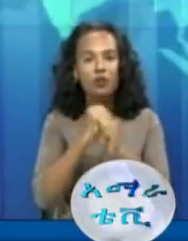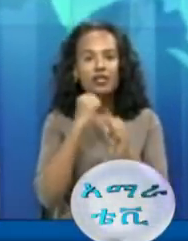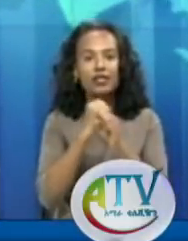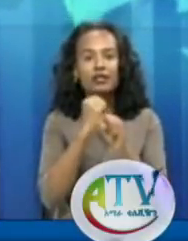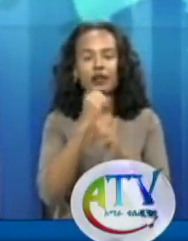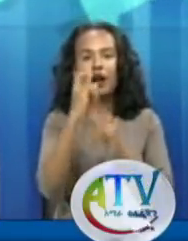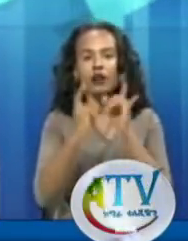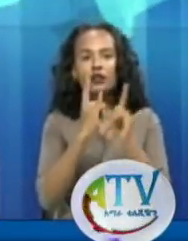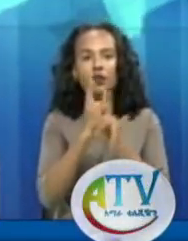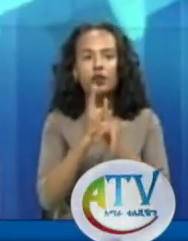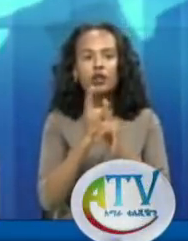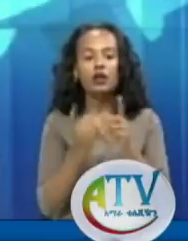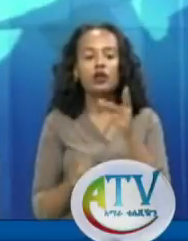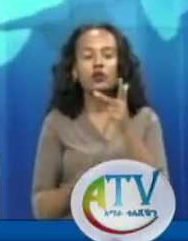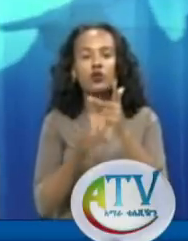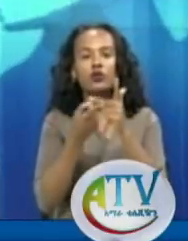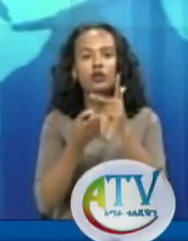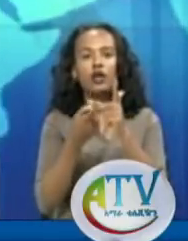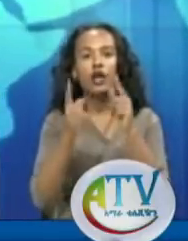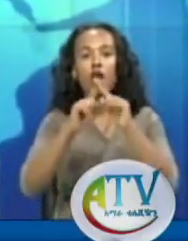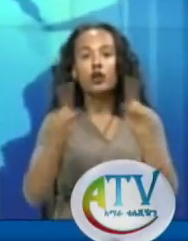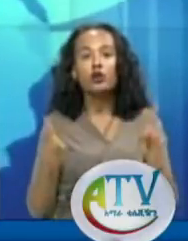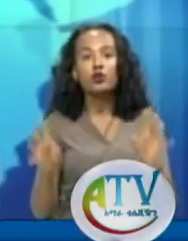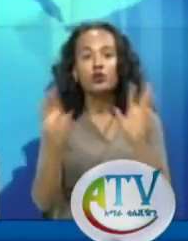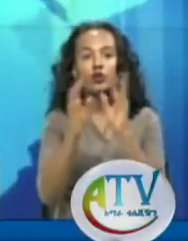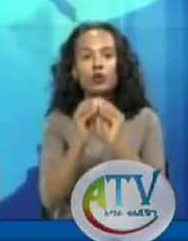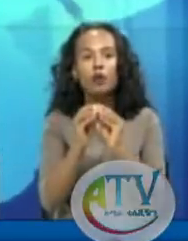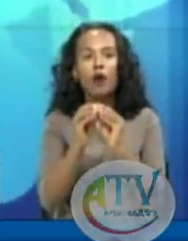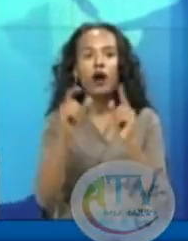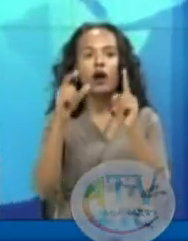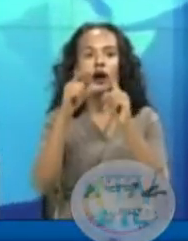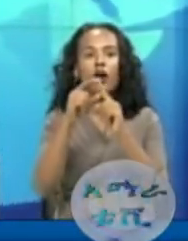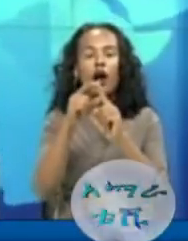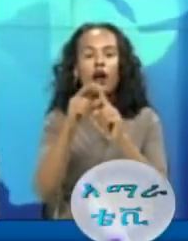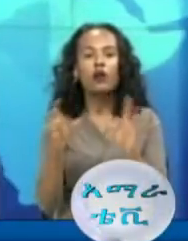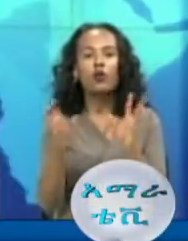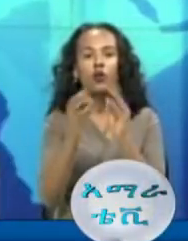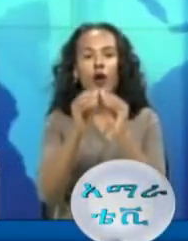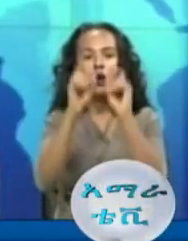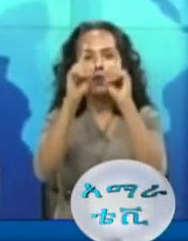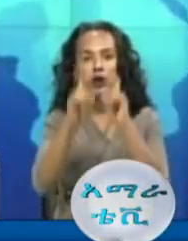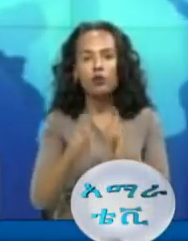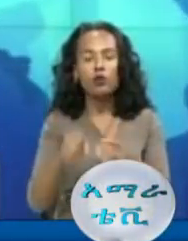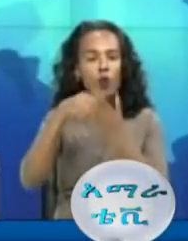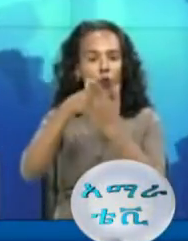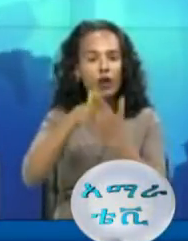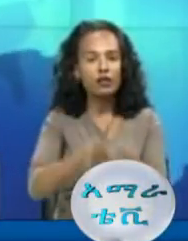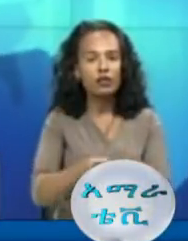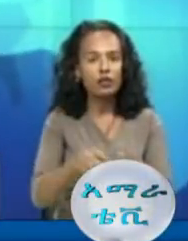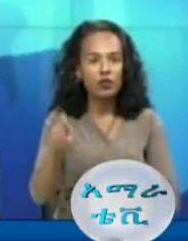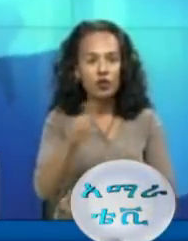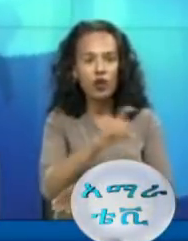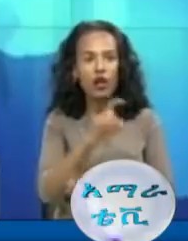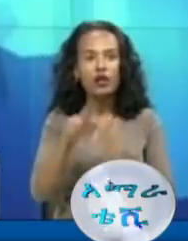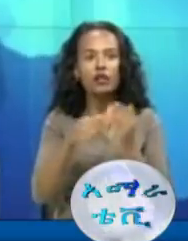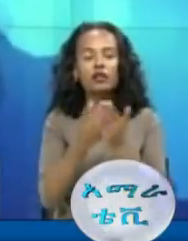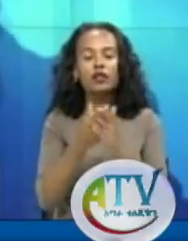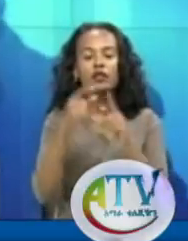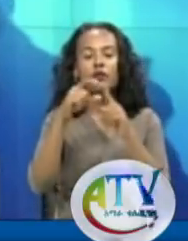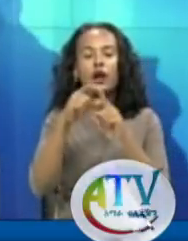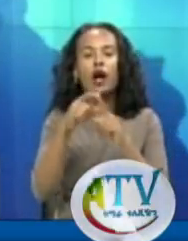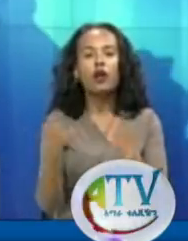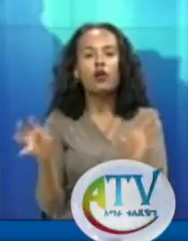ዘመን ሶስተኛ ልዩ ስብሰባ ቃለ ጉባኤ መርምሮ ማጸደቅ ይሆናል። ስለዚህ በቃለ